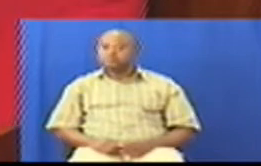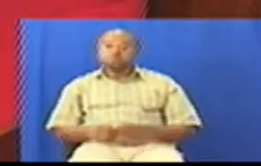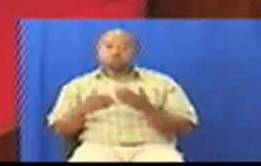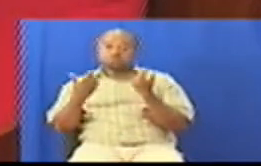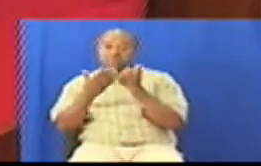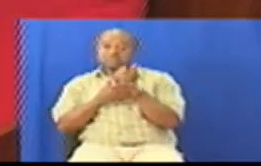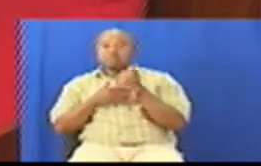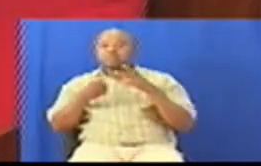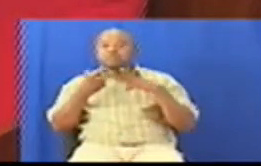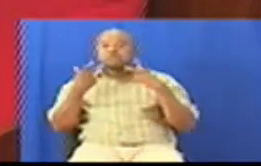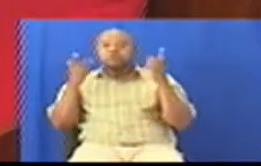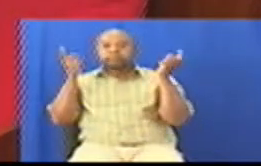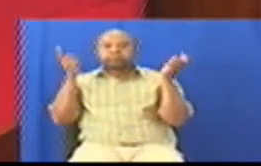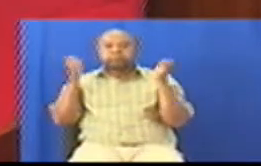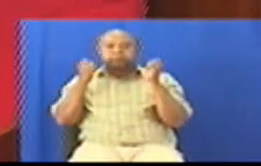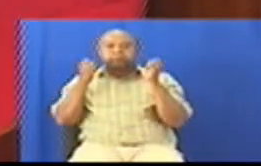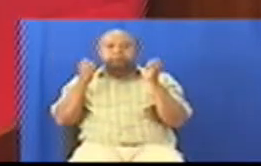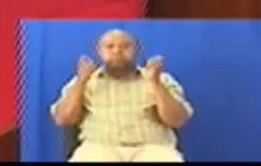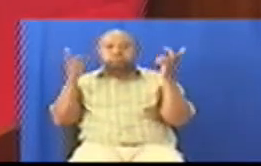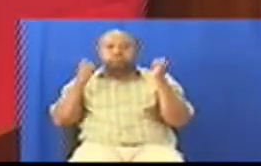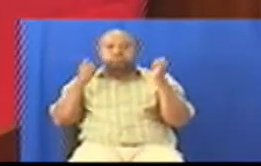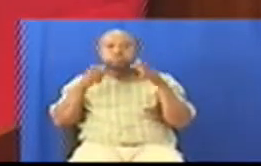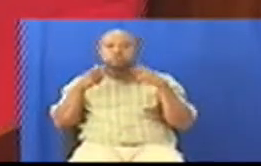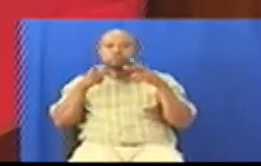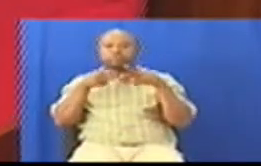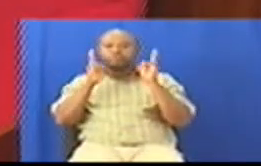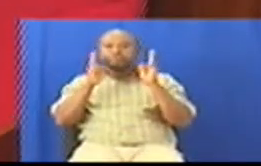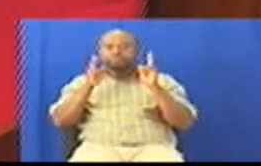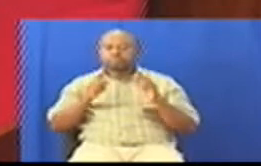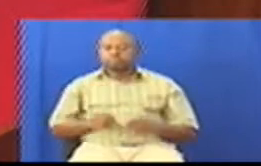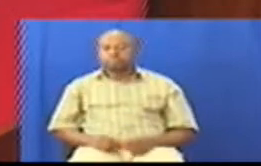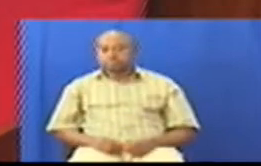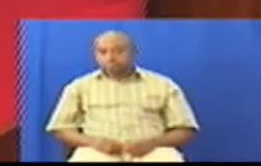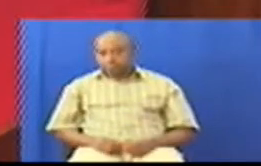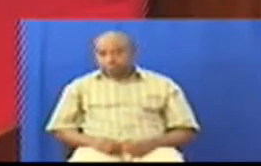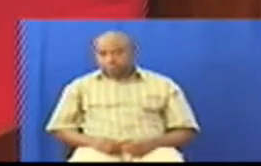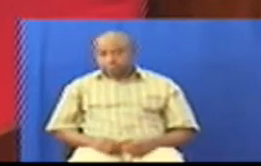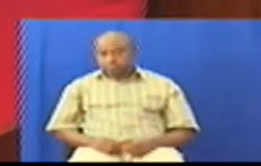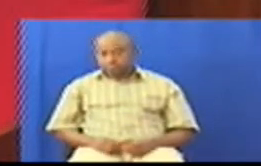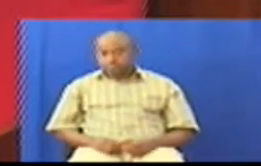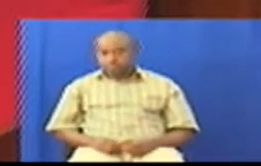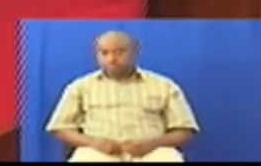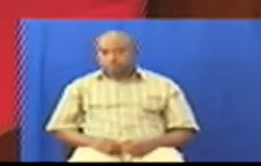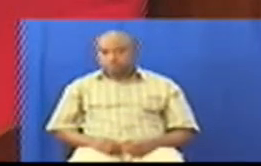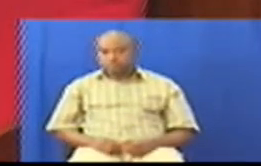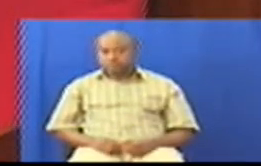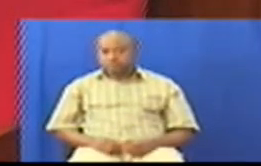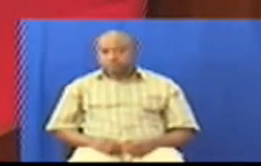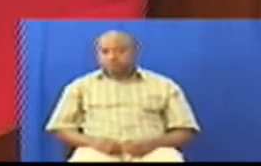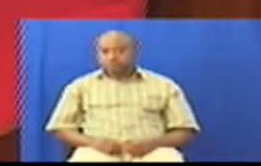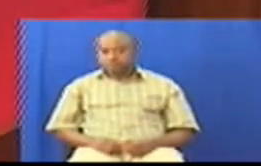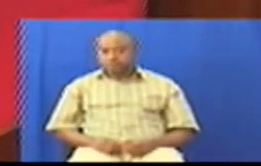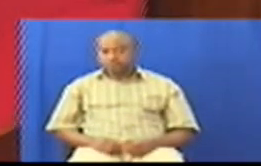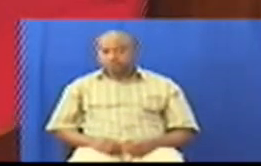Sasa nataka nijue ni lini msajili wa vyama vya siasa atakuwa